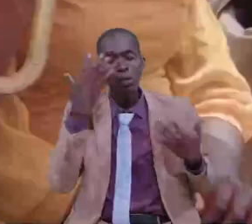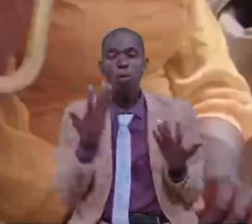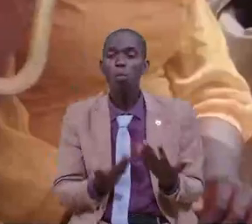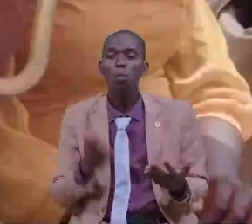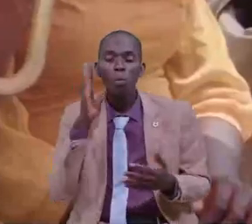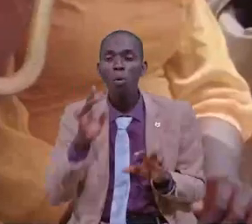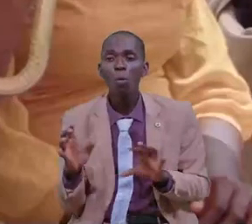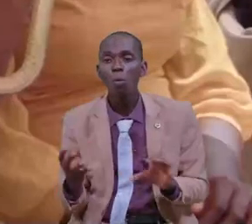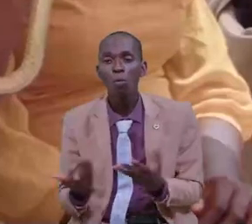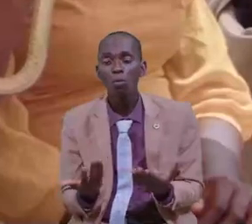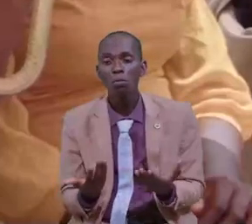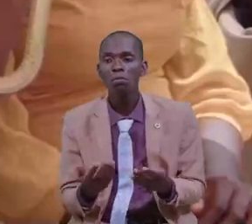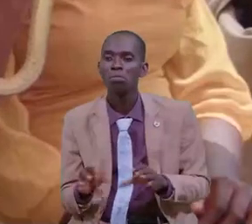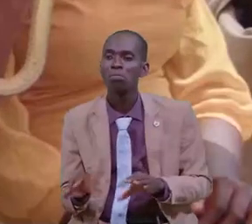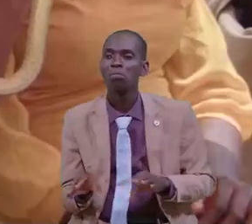Elle va partir.